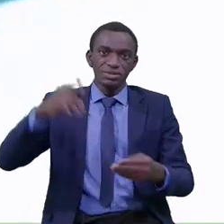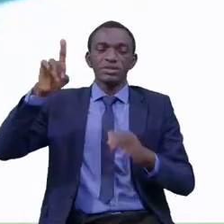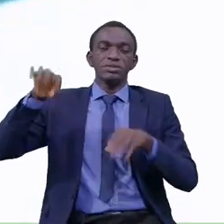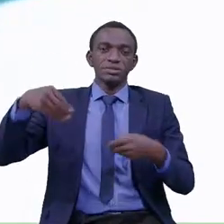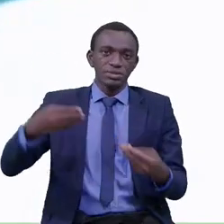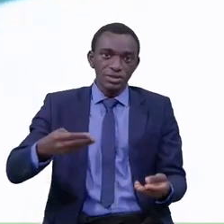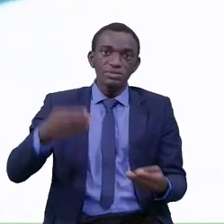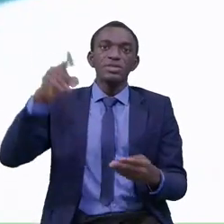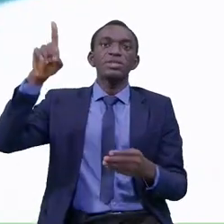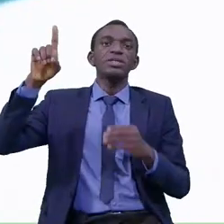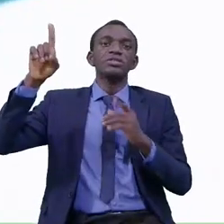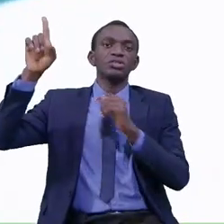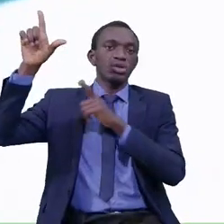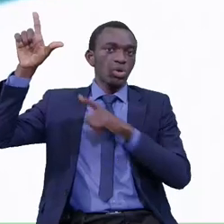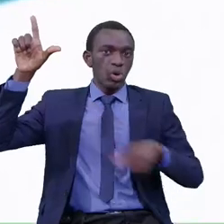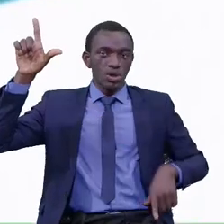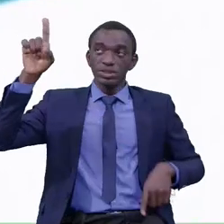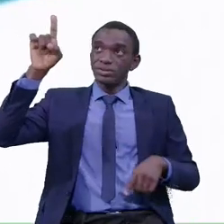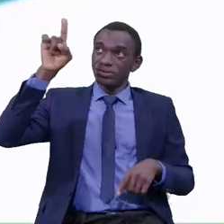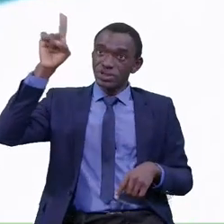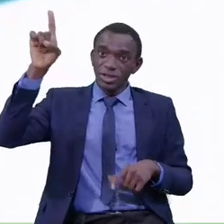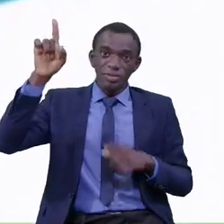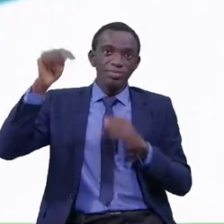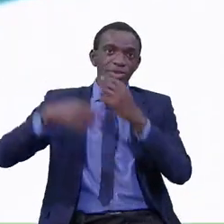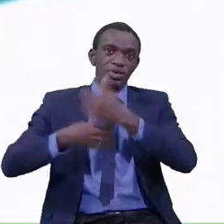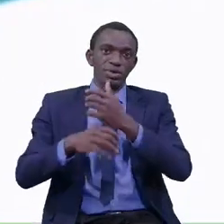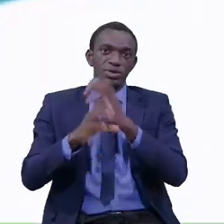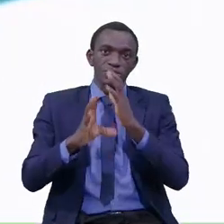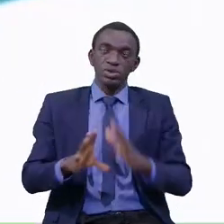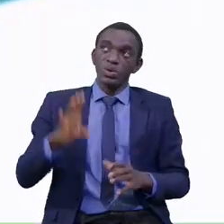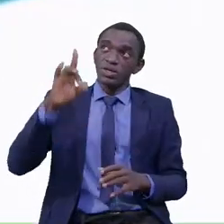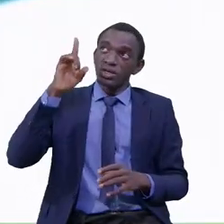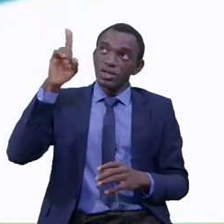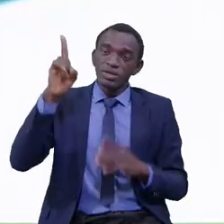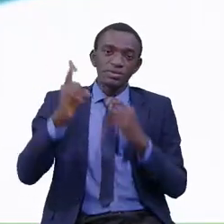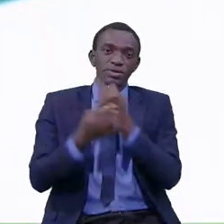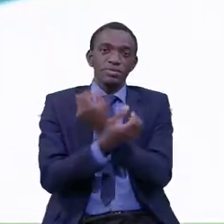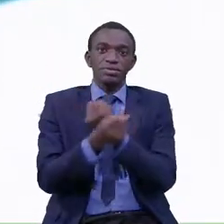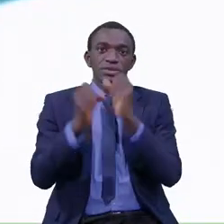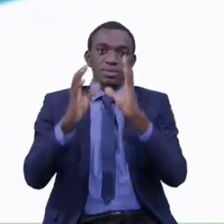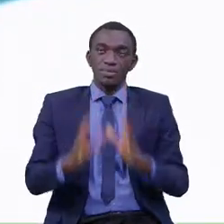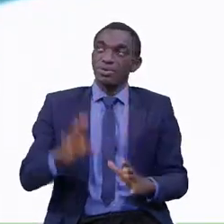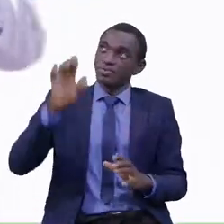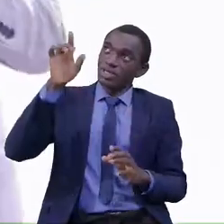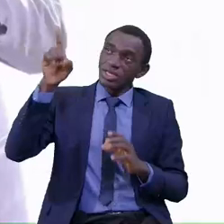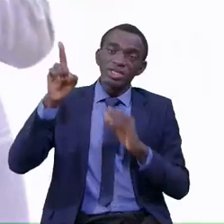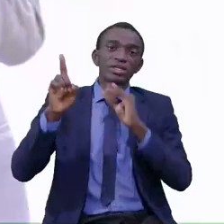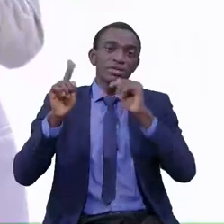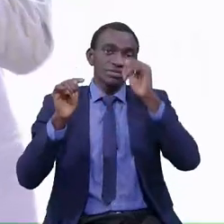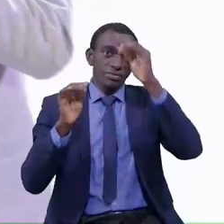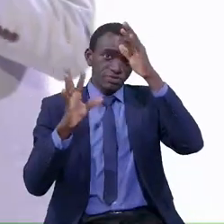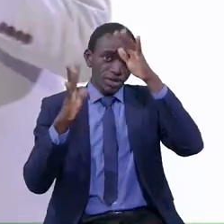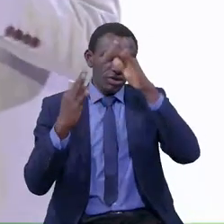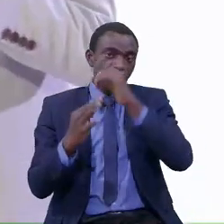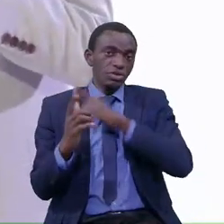le Seigneur, lui le Créateur, lui le Rédempteur, lui le Père du Seigneur